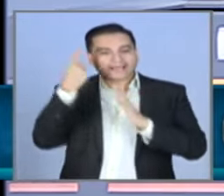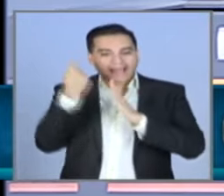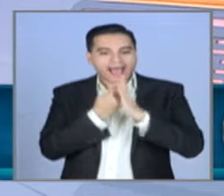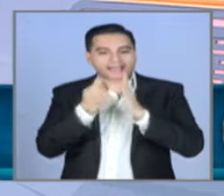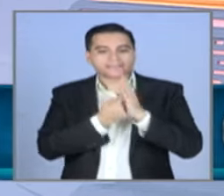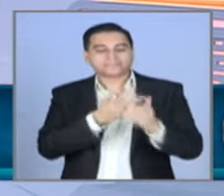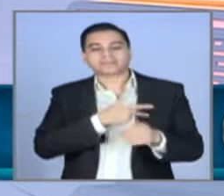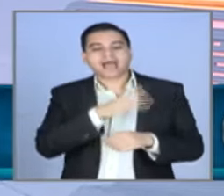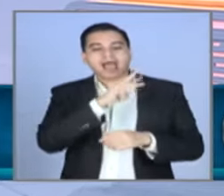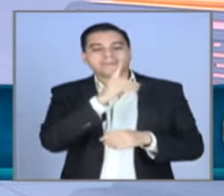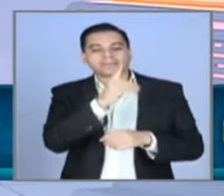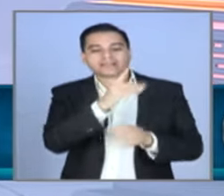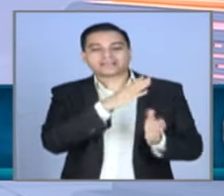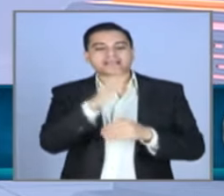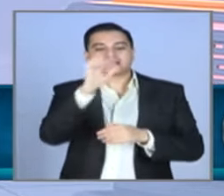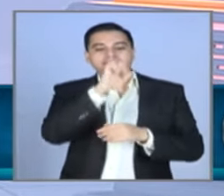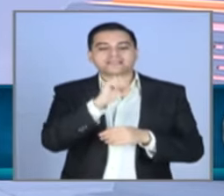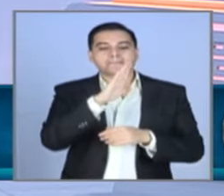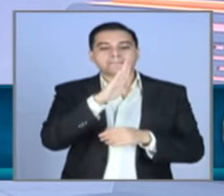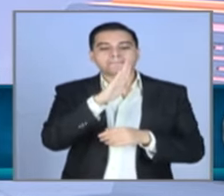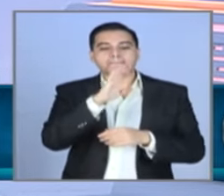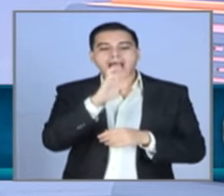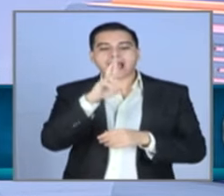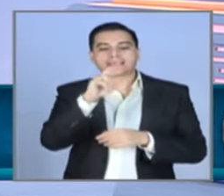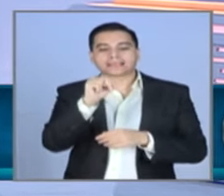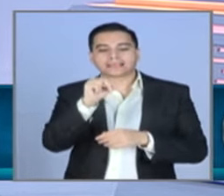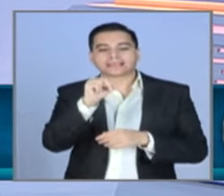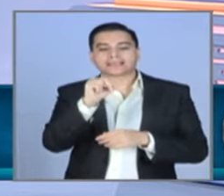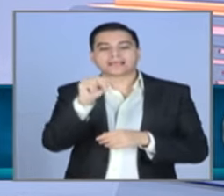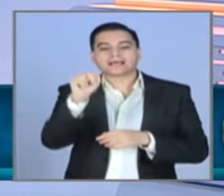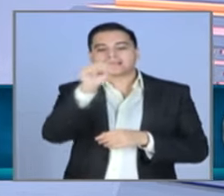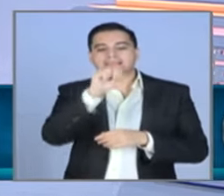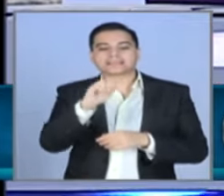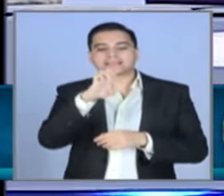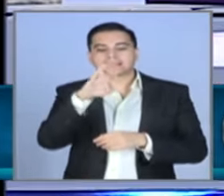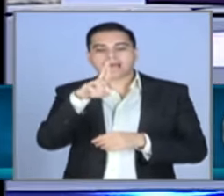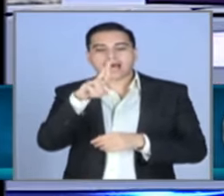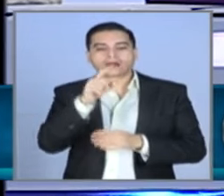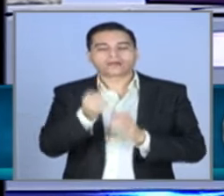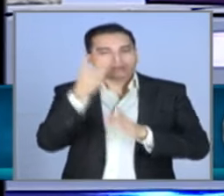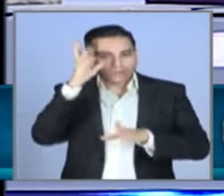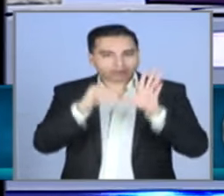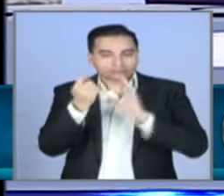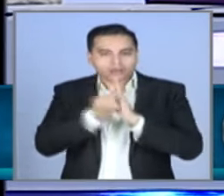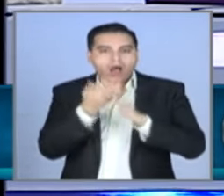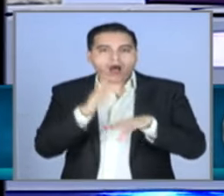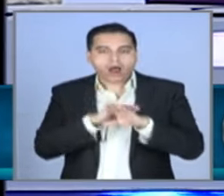سبنسر؟ سلسلة روايات بتنتمي لأدب الرعب،